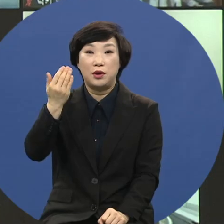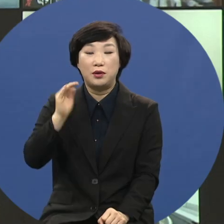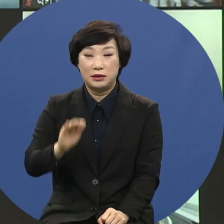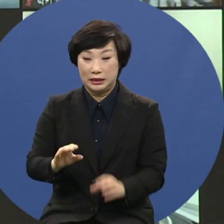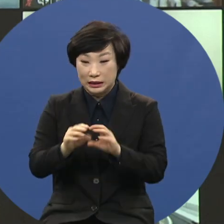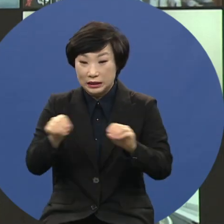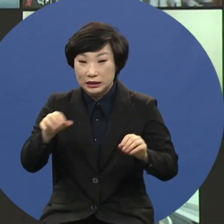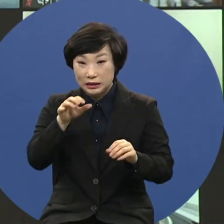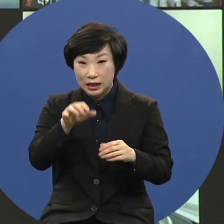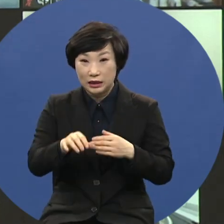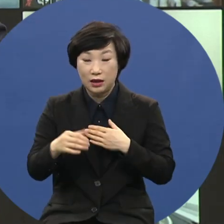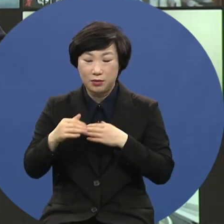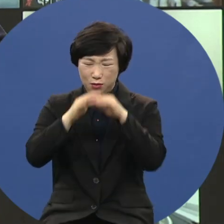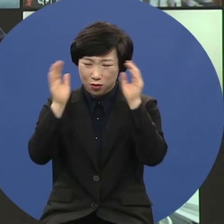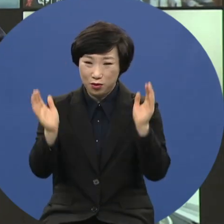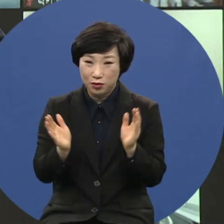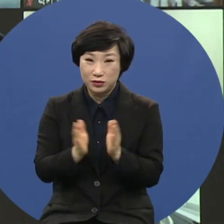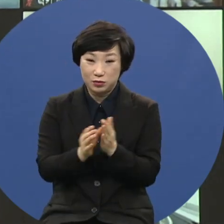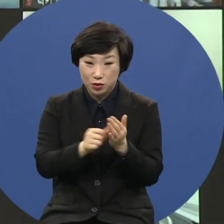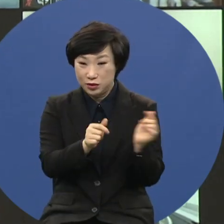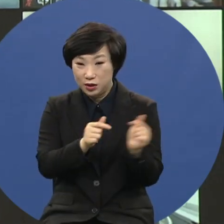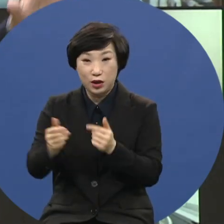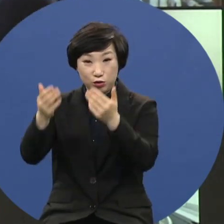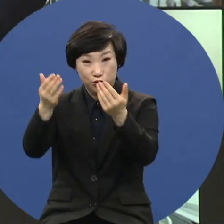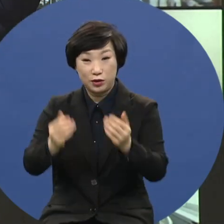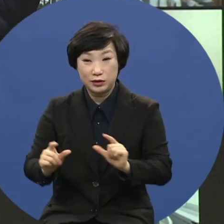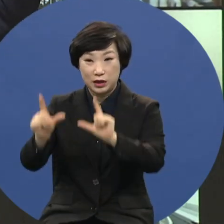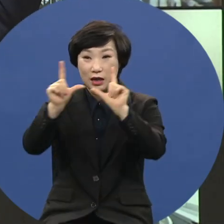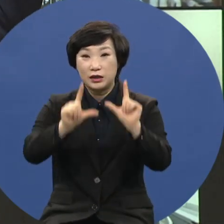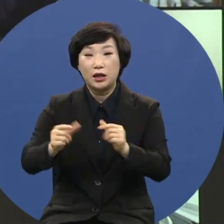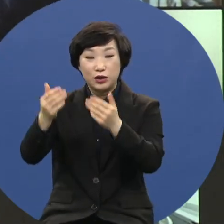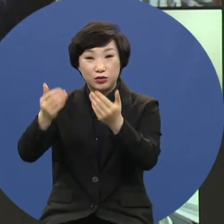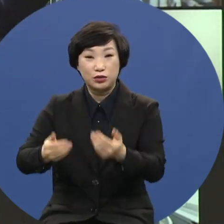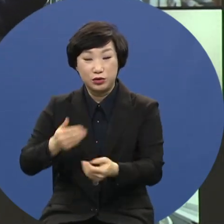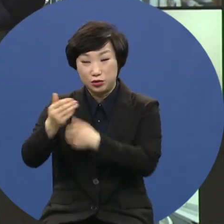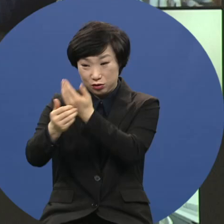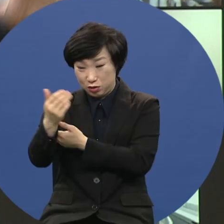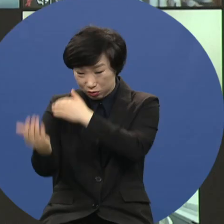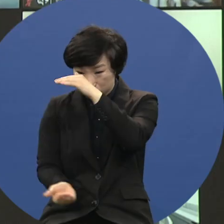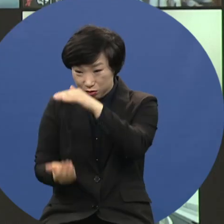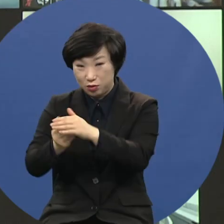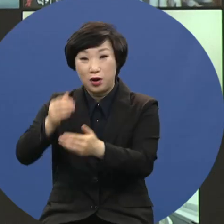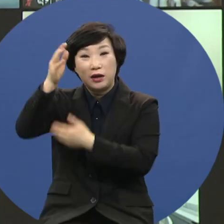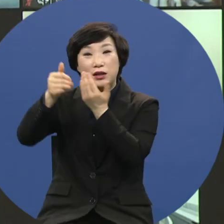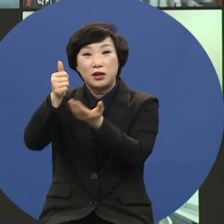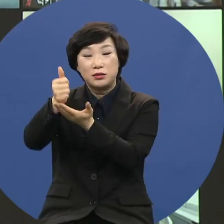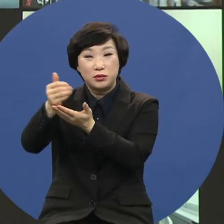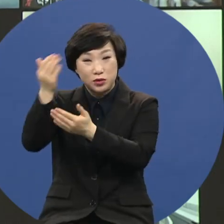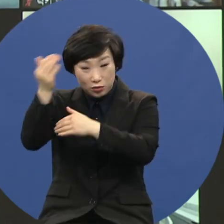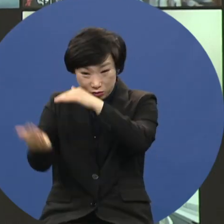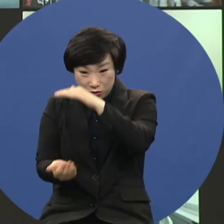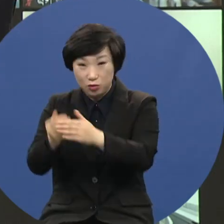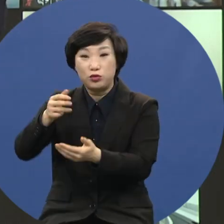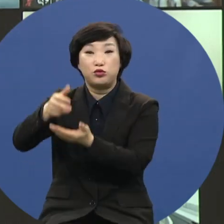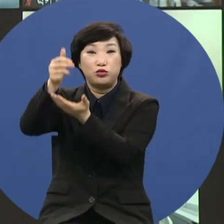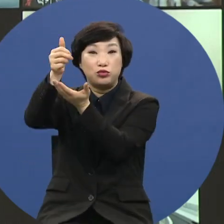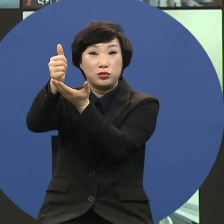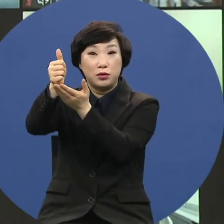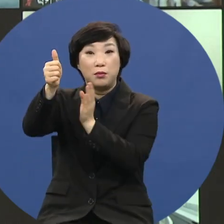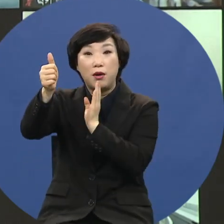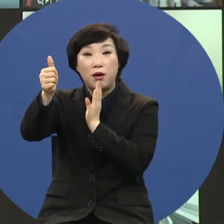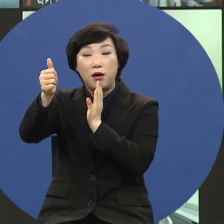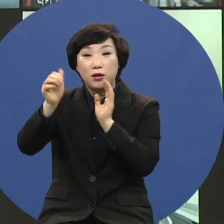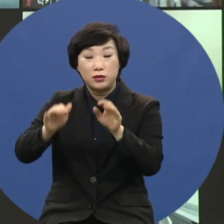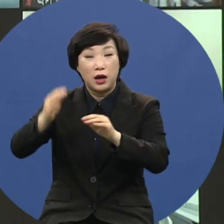이 땅에서 모든 만물을 주어서 살게 하신 그 전능자 전지하신 분이 왜